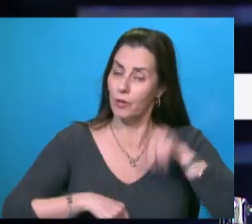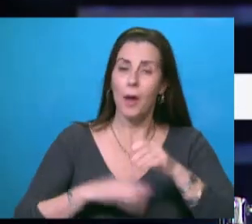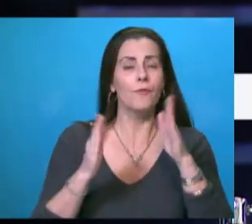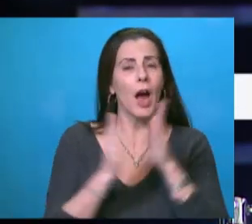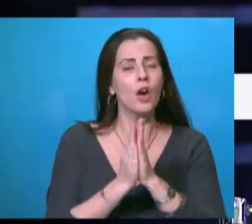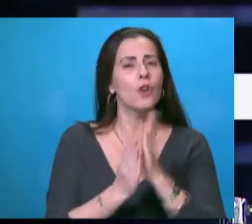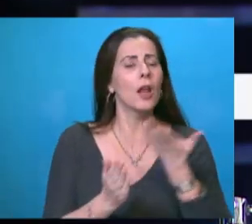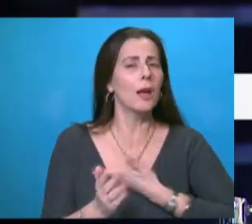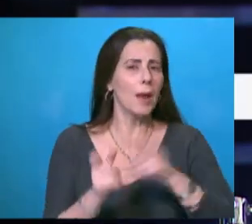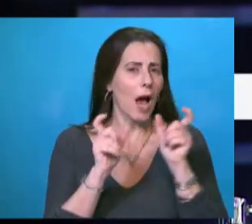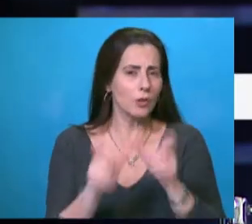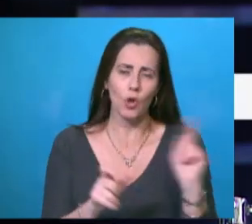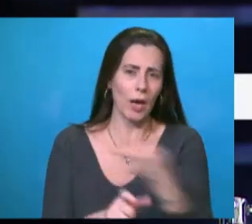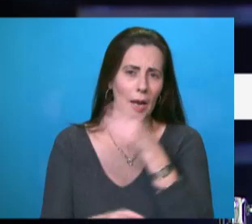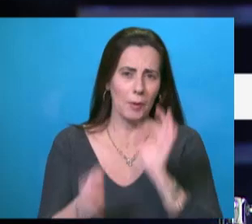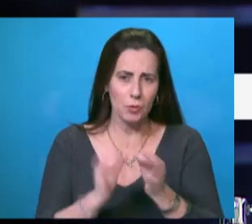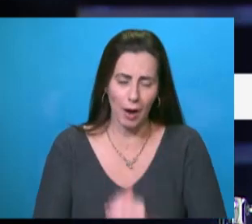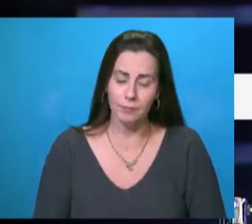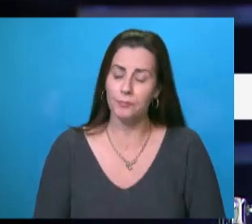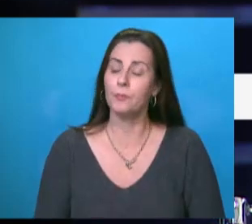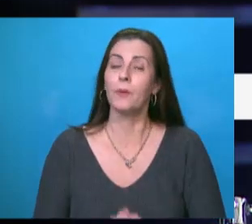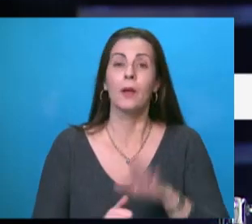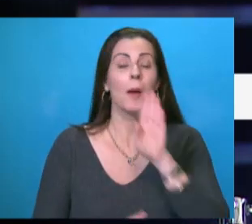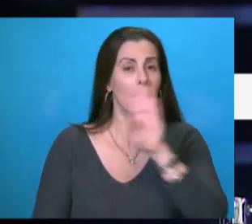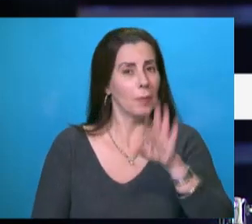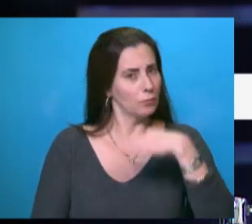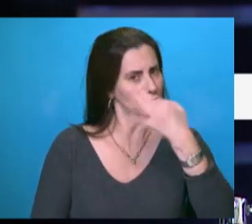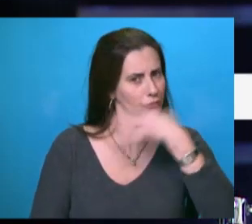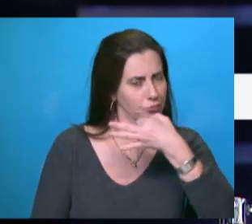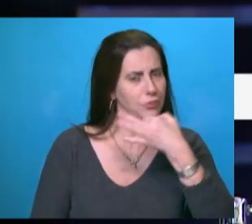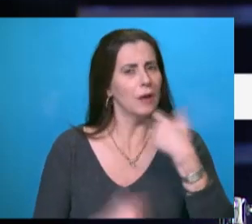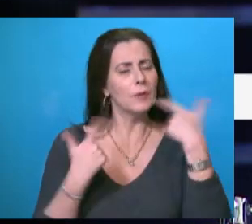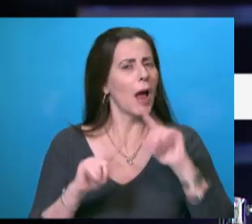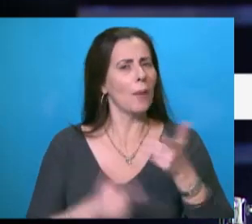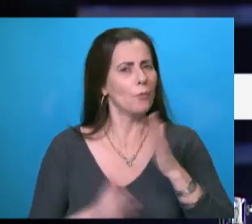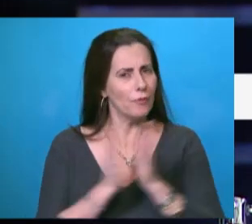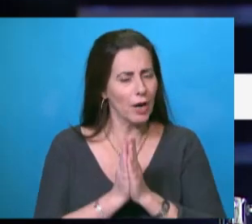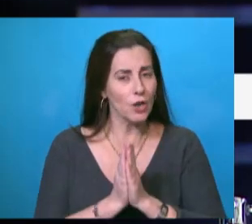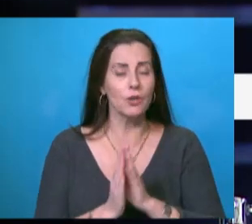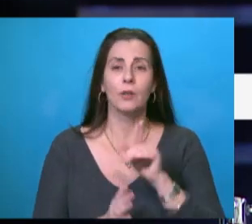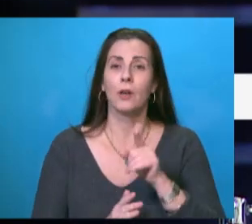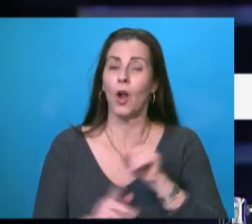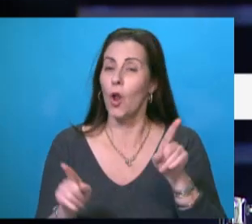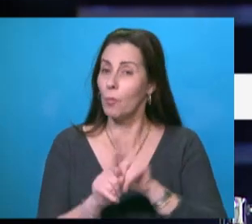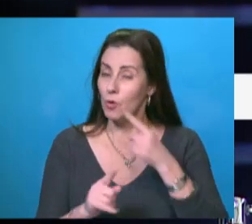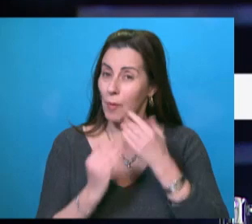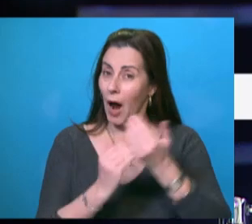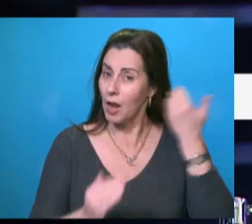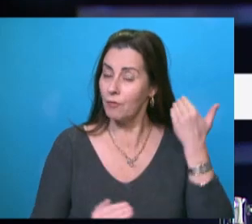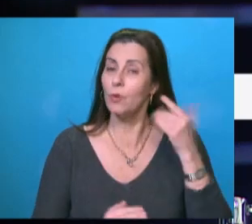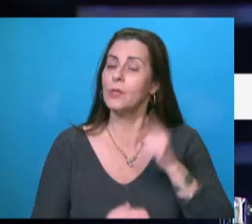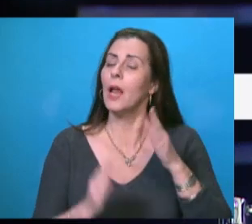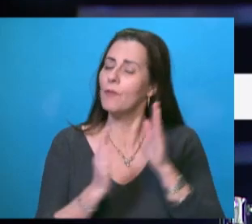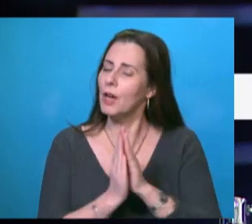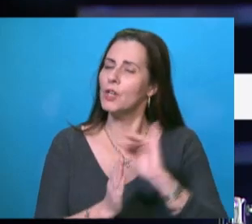מפני העמדה לדין. מוקדם יותר הוא התייצב מול המצלמות והסביר למה, שלא כמו באמירות קודמות, הוא צפוי לבקש